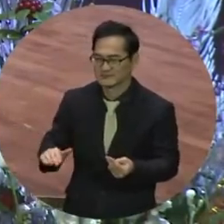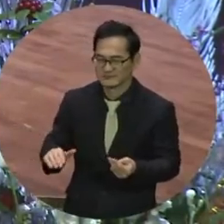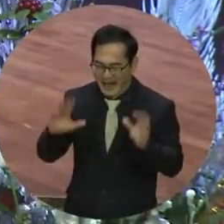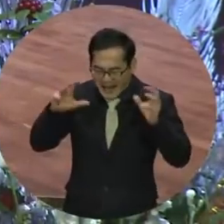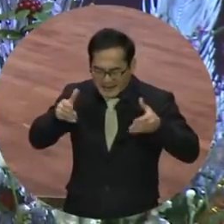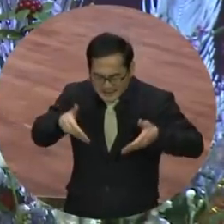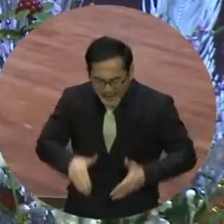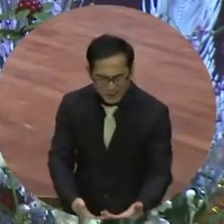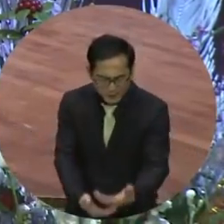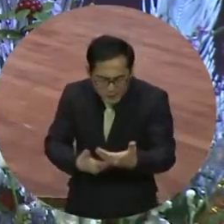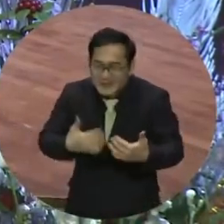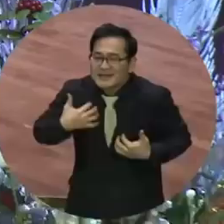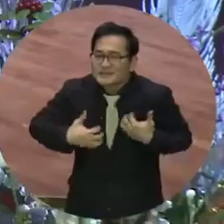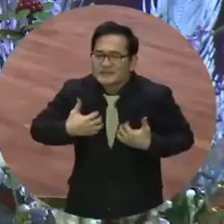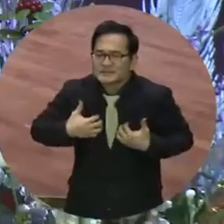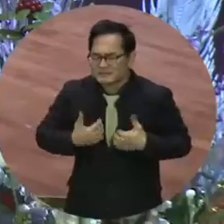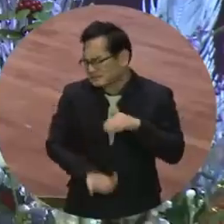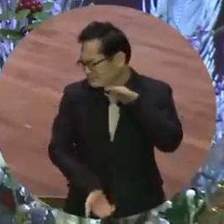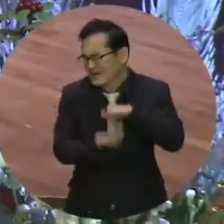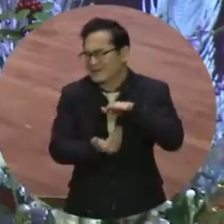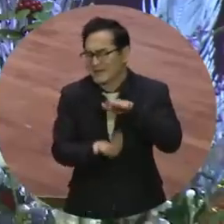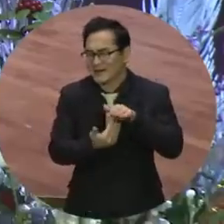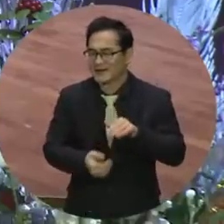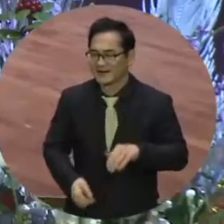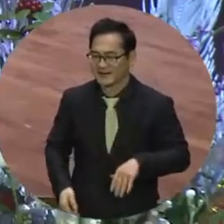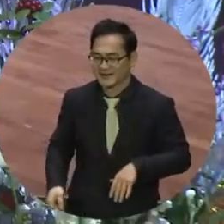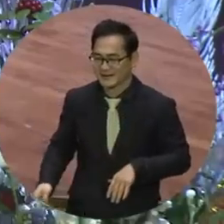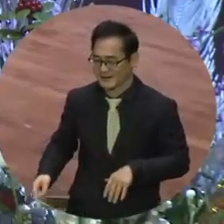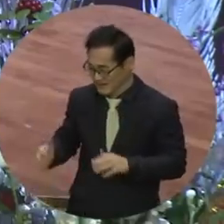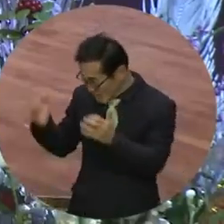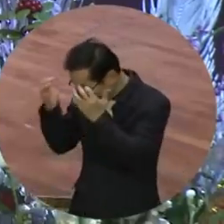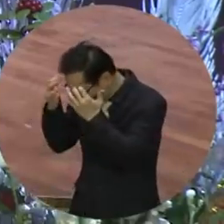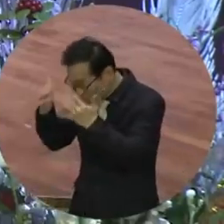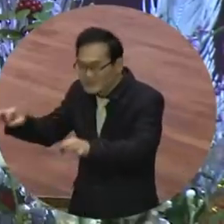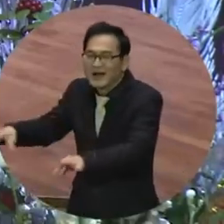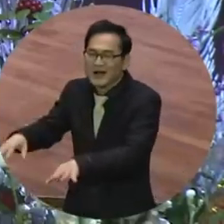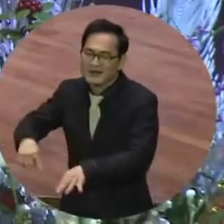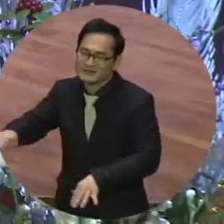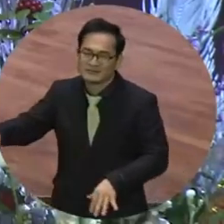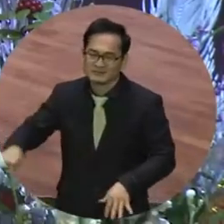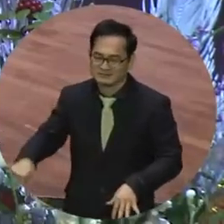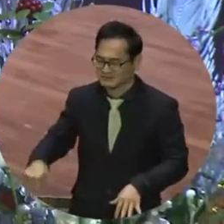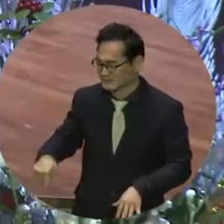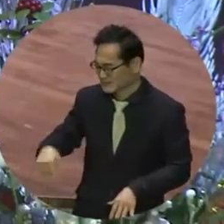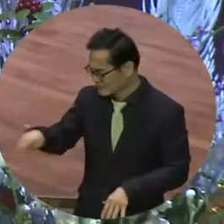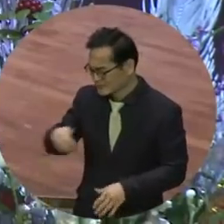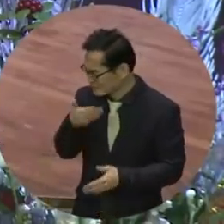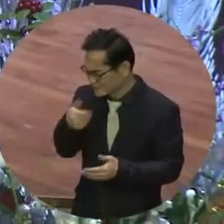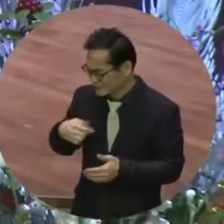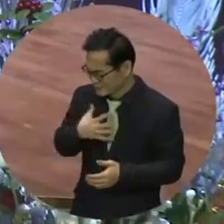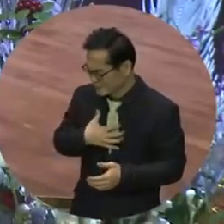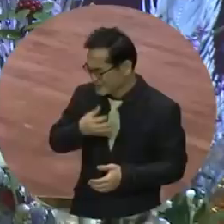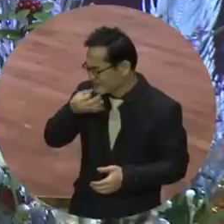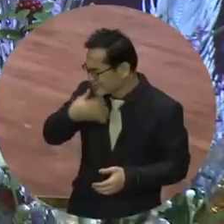아이를 보면서 그 기쁨이 그 다 잊어버리는 큰 기쁨이기 때문에.